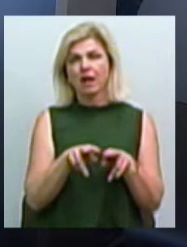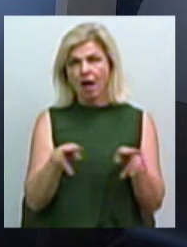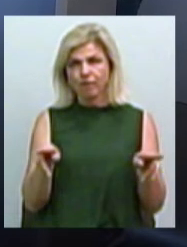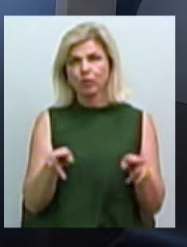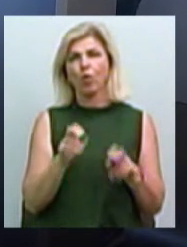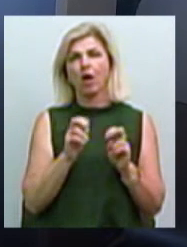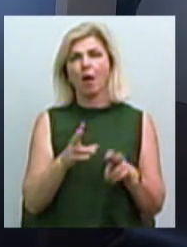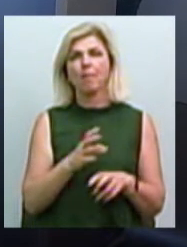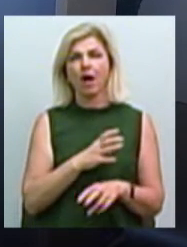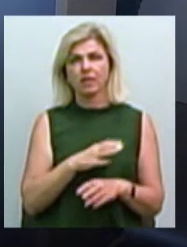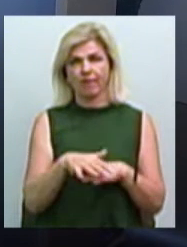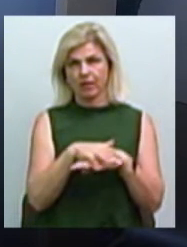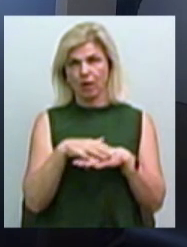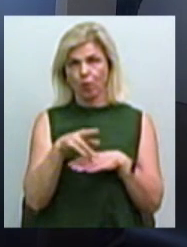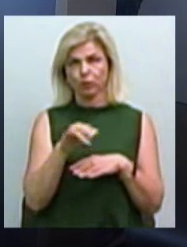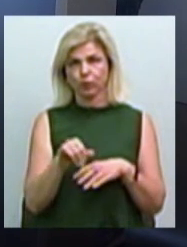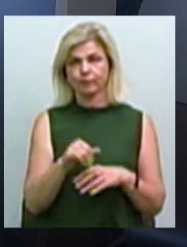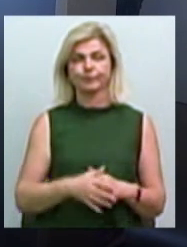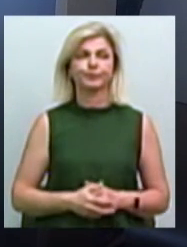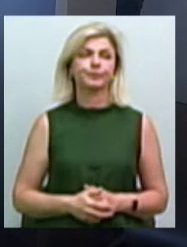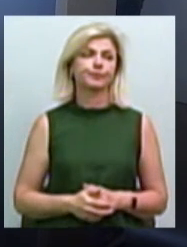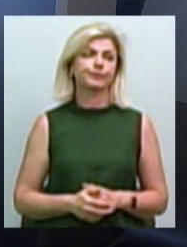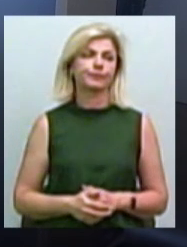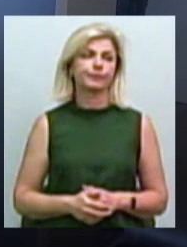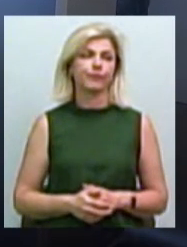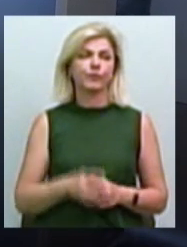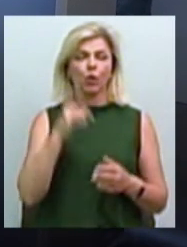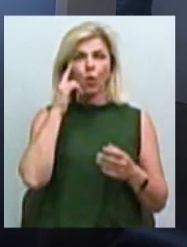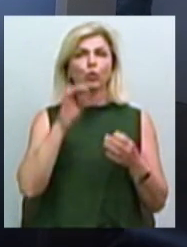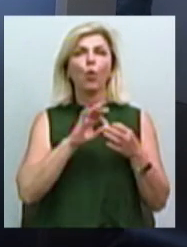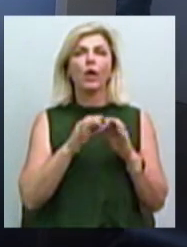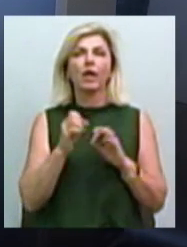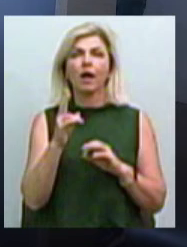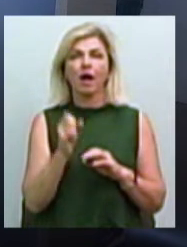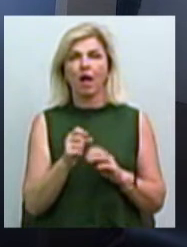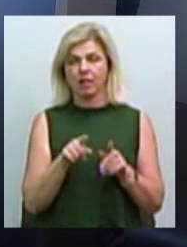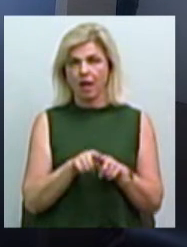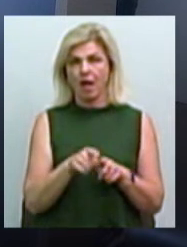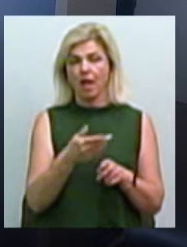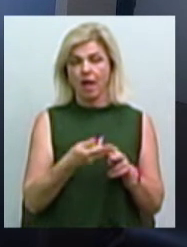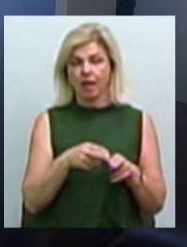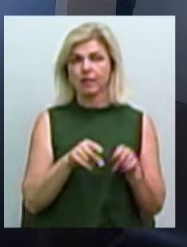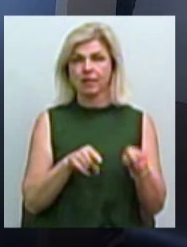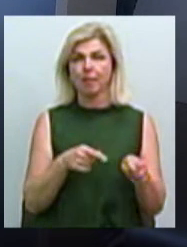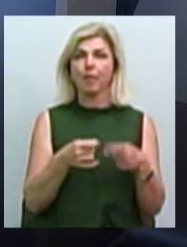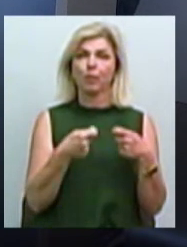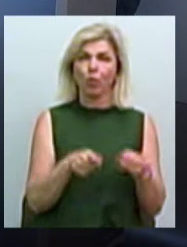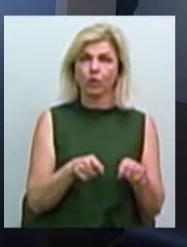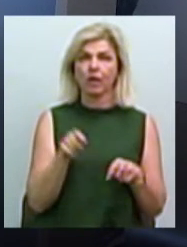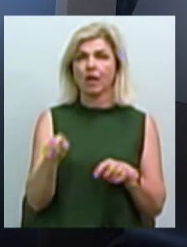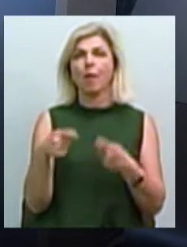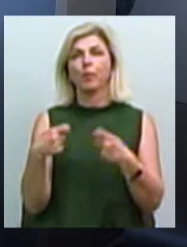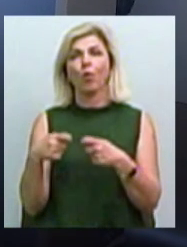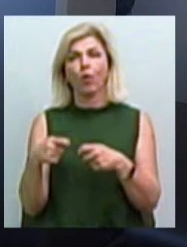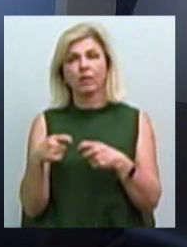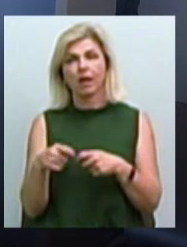народа. Поэтому, само собой, разумеется, то есть логика такая, это мы продали, это мы распродали, это мы